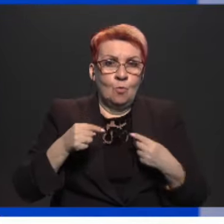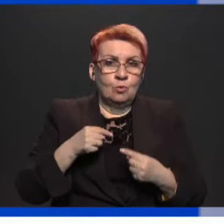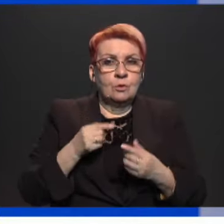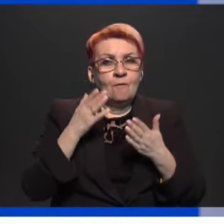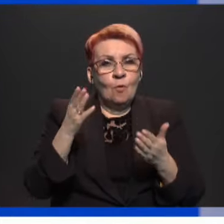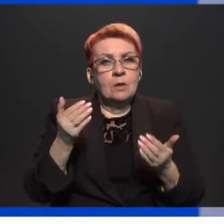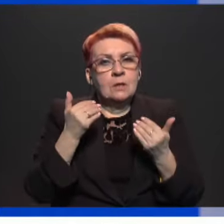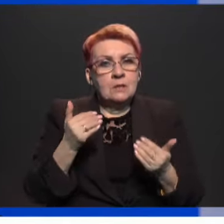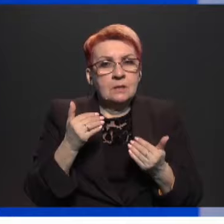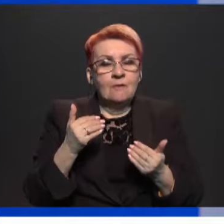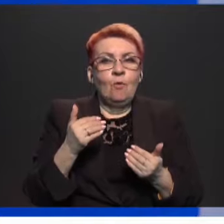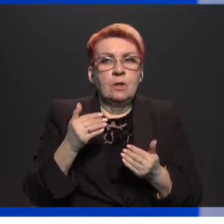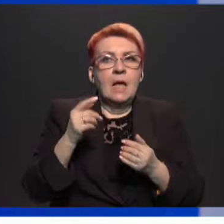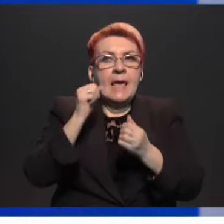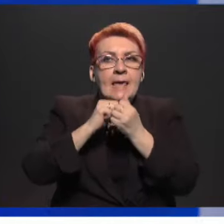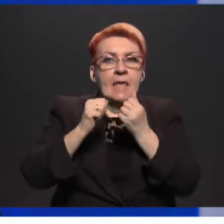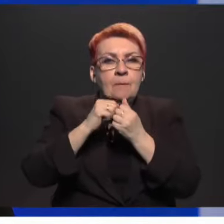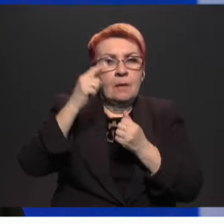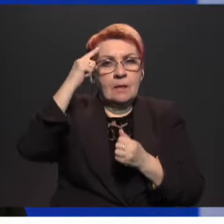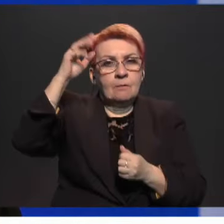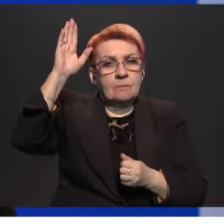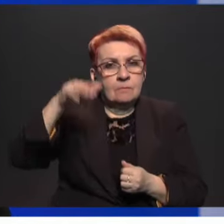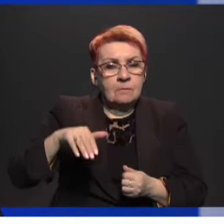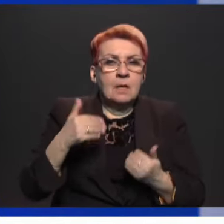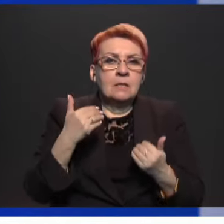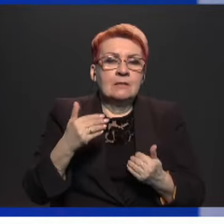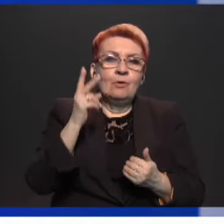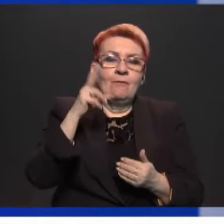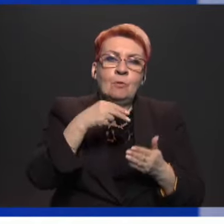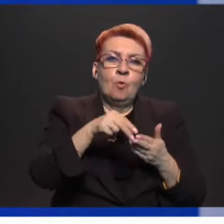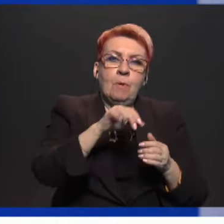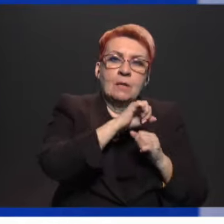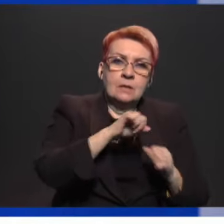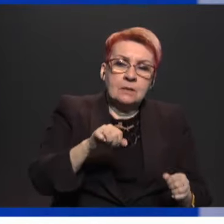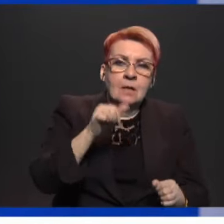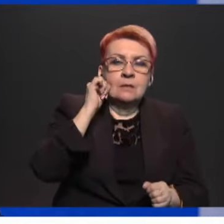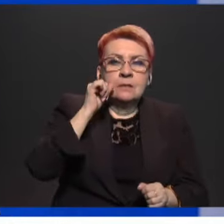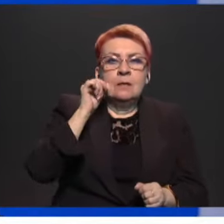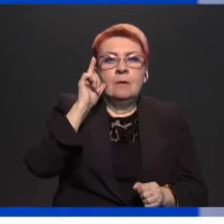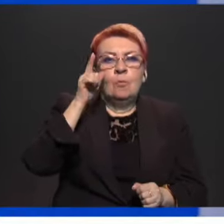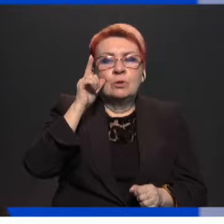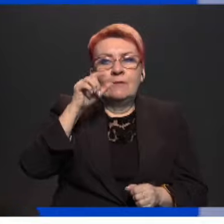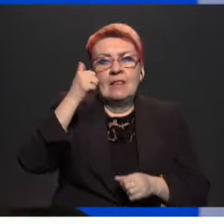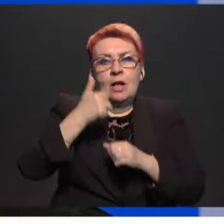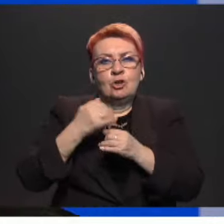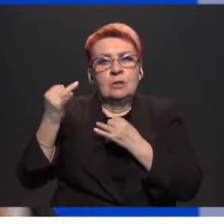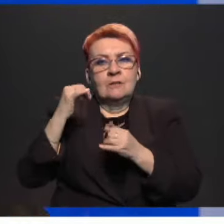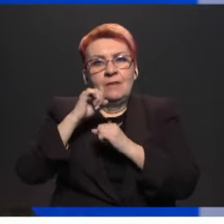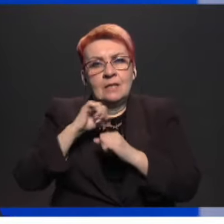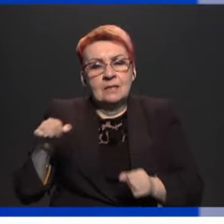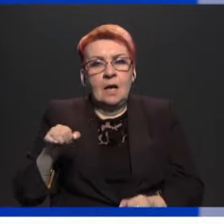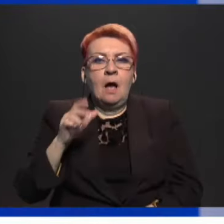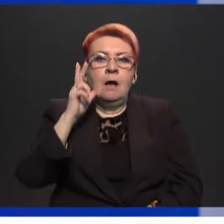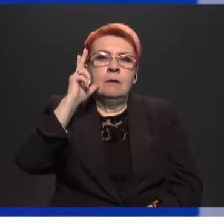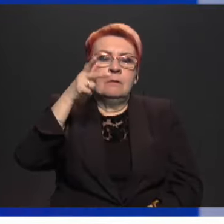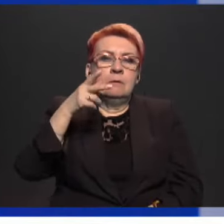Вот сегодня мне кирпич на голову упадет. Сегодня нельзя квартиру покупать. А завтра нельзя с начальником разговаривать. А послезавтра вообще молчи, как